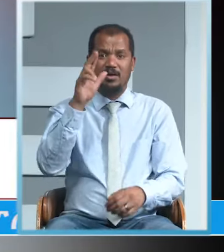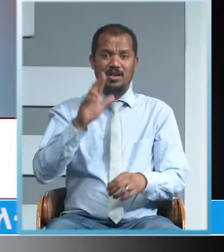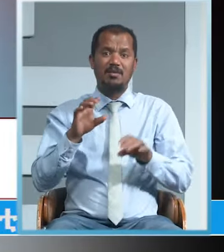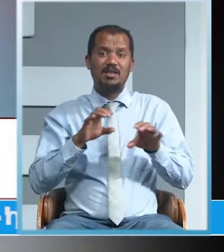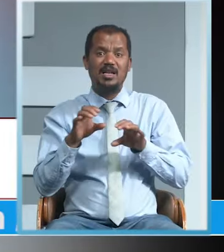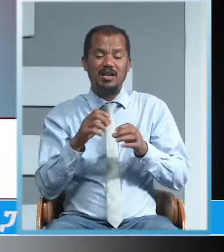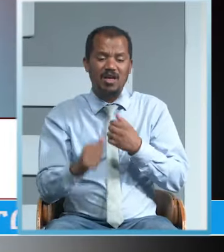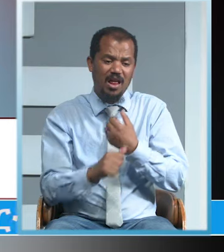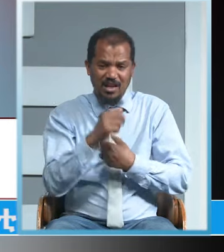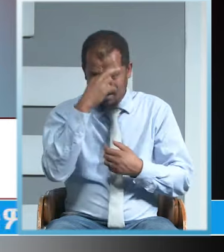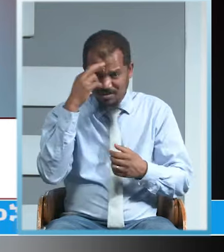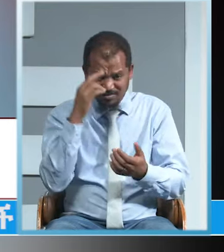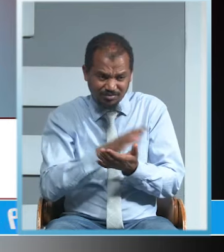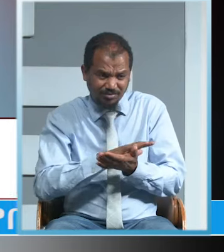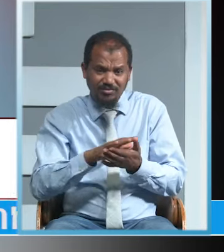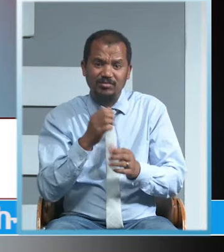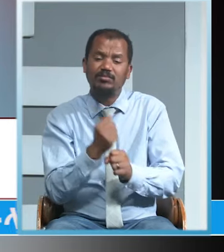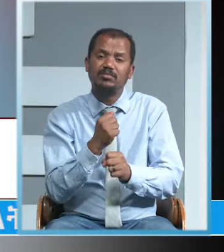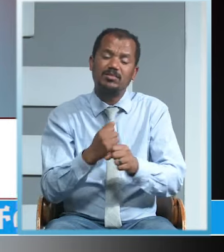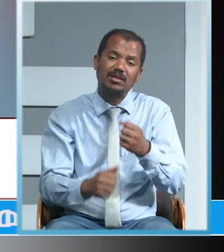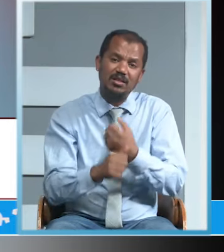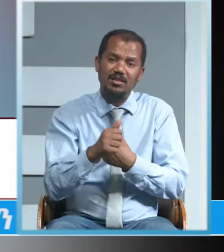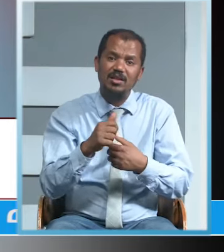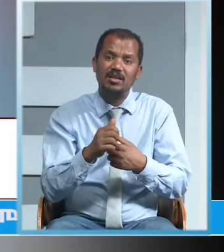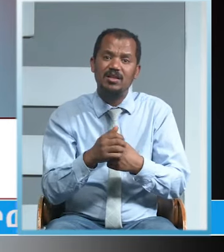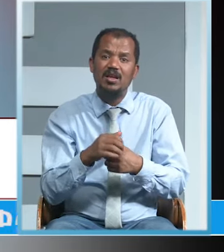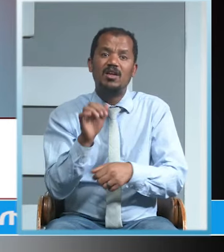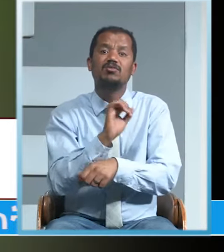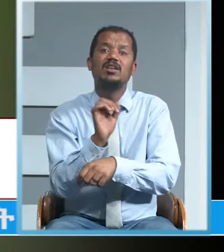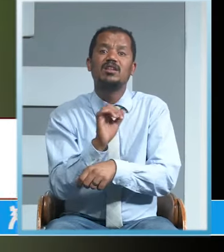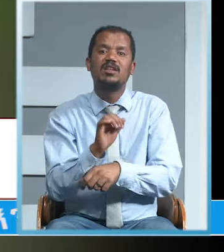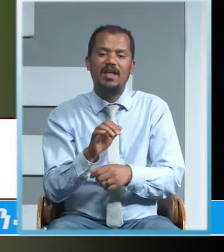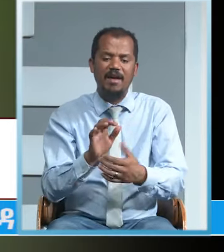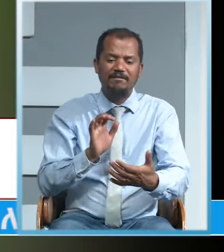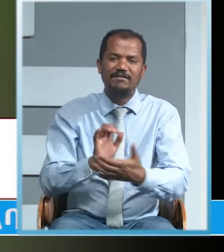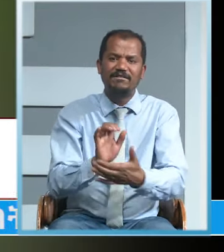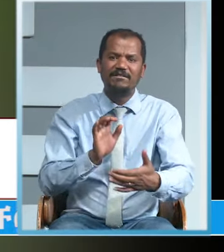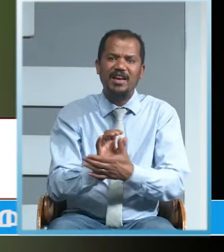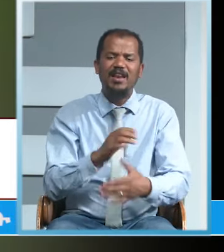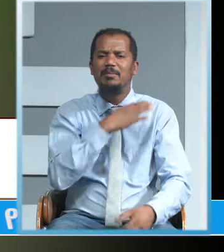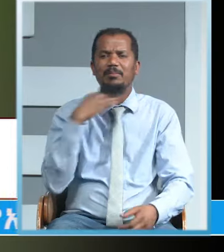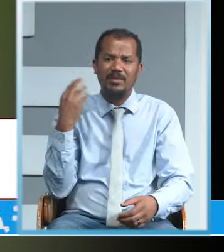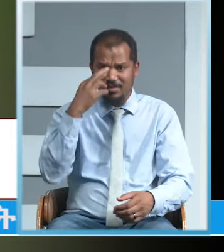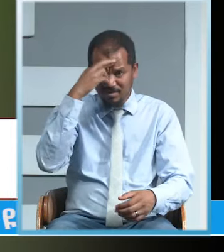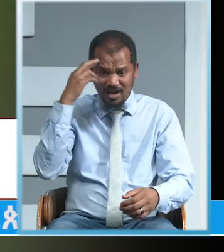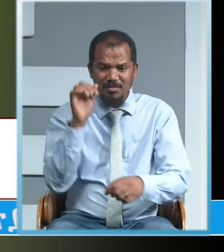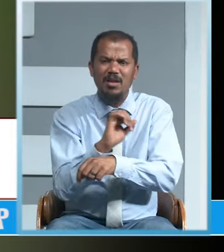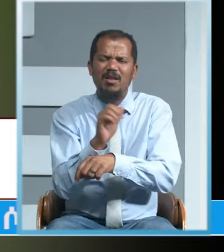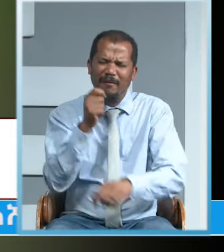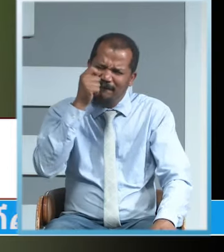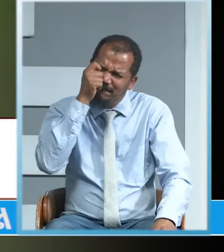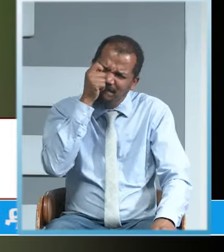በተደረገው የአደጋው መንስኤ ማጣራት ስራ አደጋው የተከሰተው የተሽከርካሪው ፍሬን ከቁጥጥር ውጪ መሆኑና መኪናው